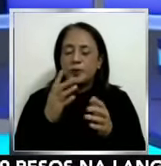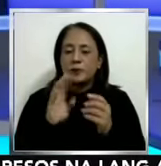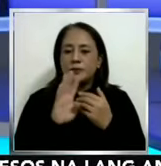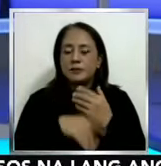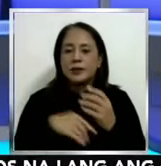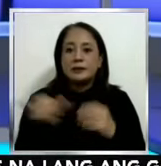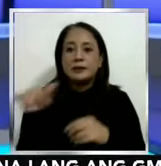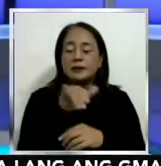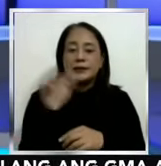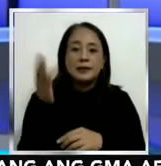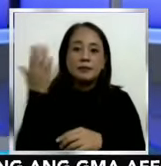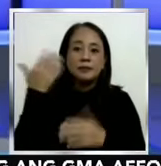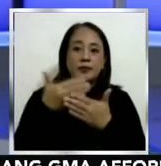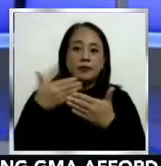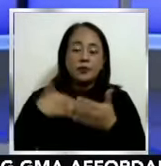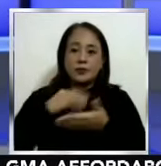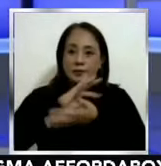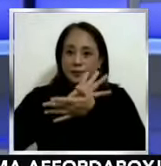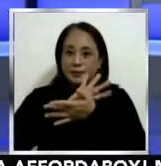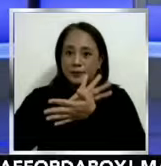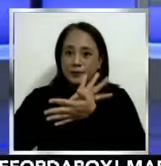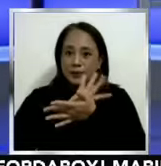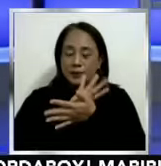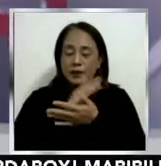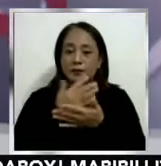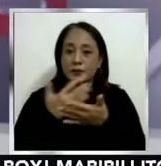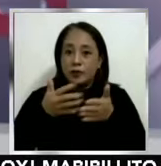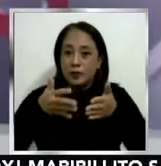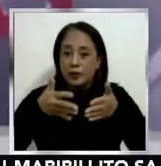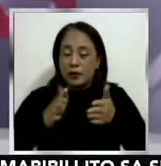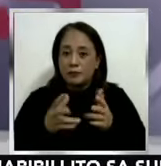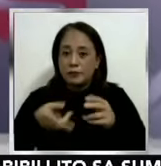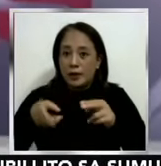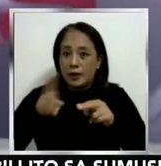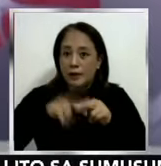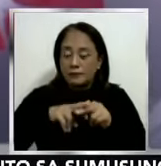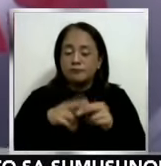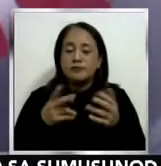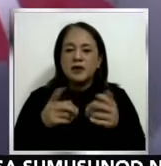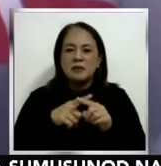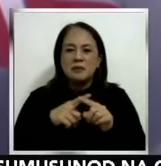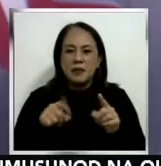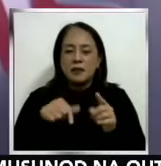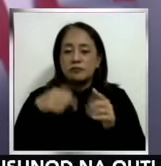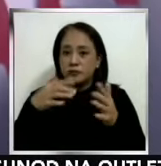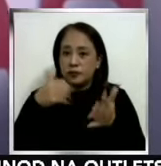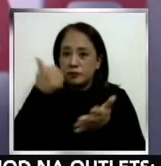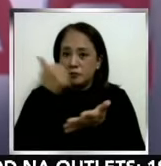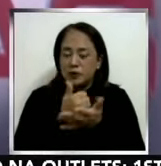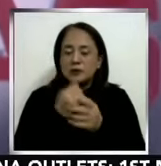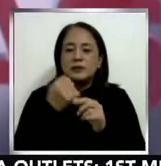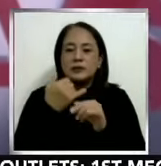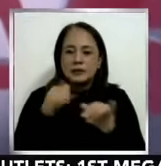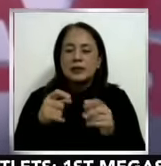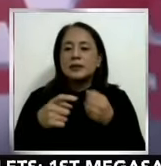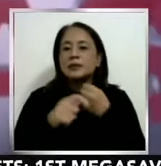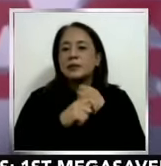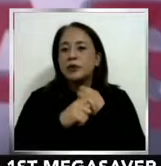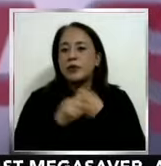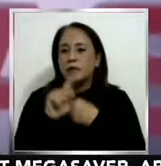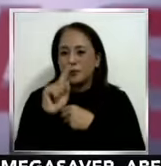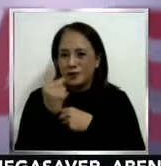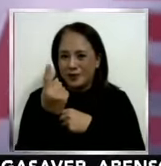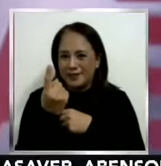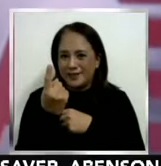bago magka-pandemya at bago payagan ng mga taas-singil. Pero kahit maaprubahan, pansamantala lang daw yung ipatutupad. Narito po